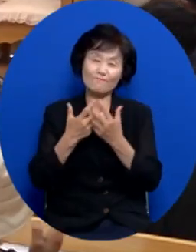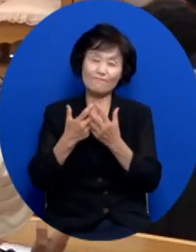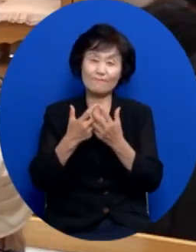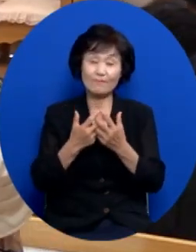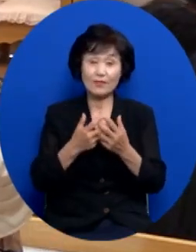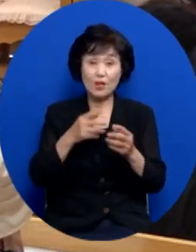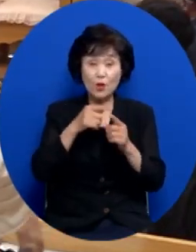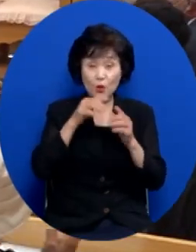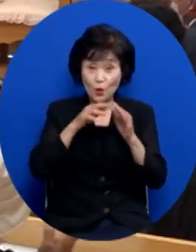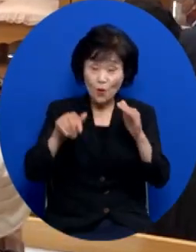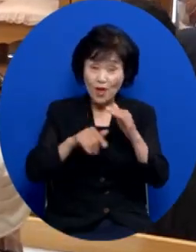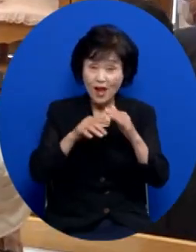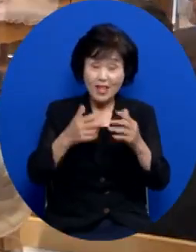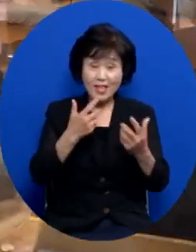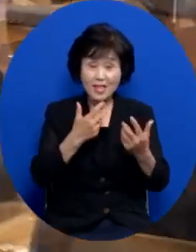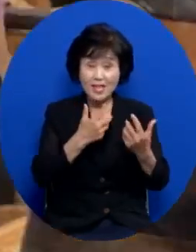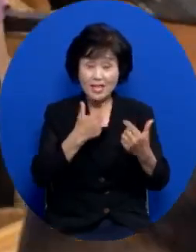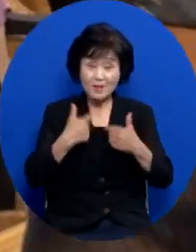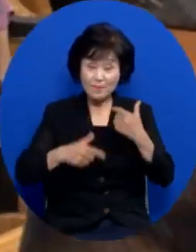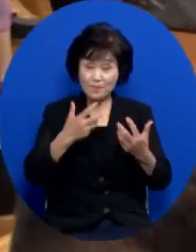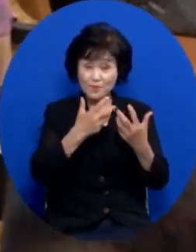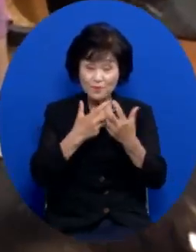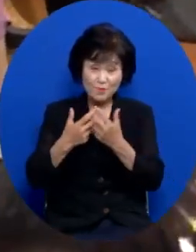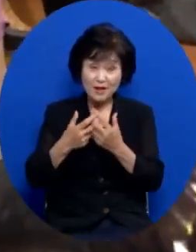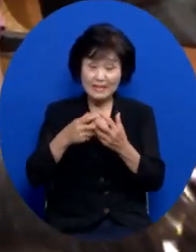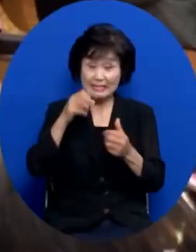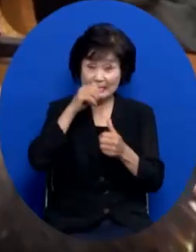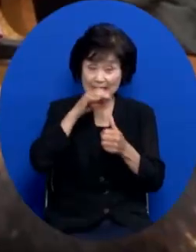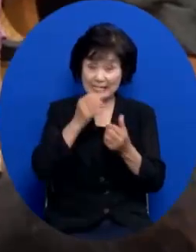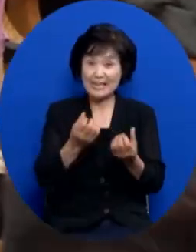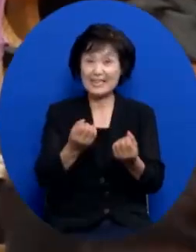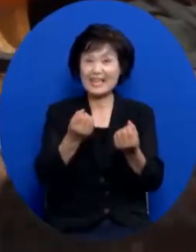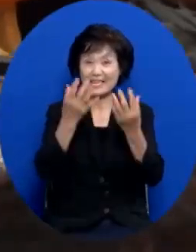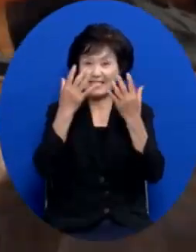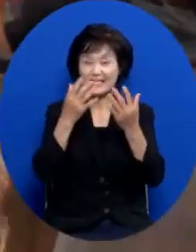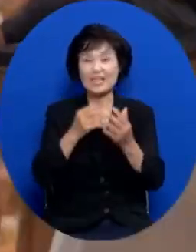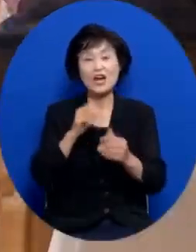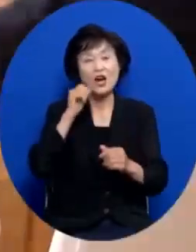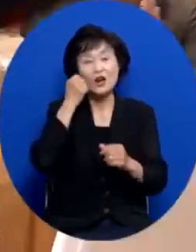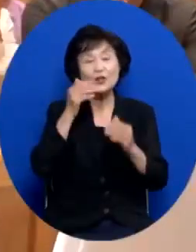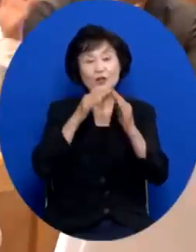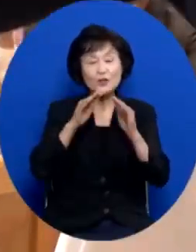교회 안 기쁨이 가득했던 세례식. 소외된 자를 섬기는 곳에서